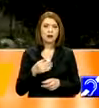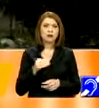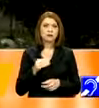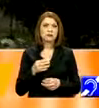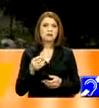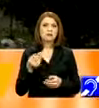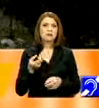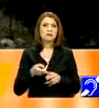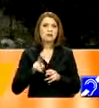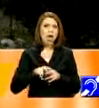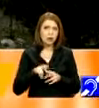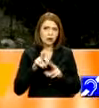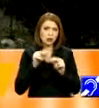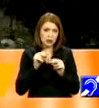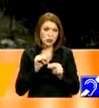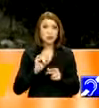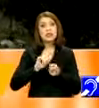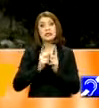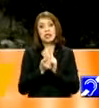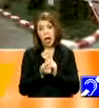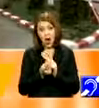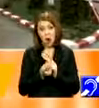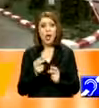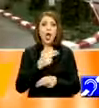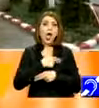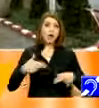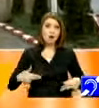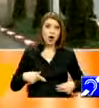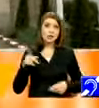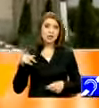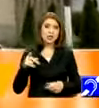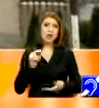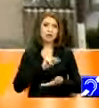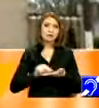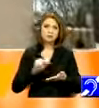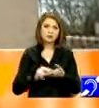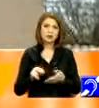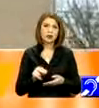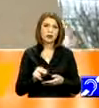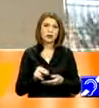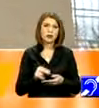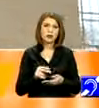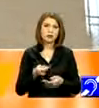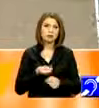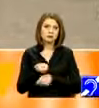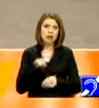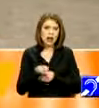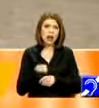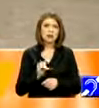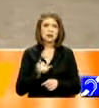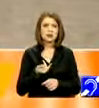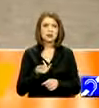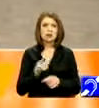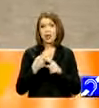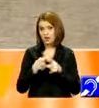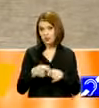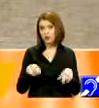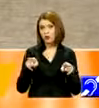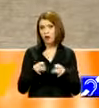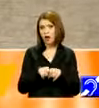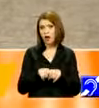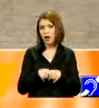variantă mai lungă, varianta prin care avocații Elenei Udrea vor formula o serie de obiecțiuni și ca exemplu am putea spune, de